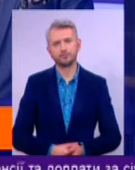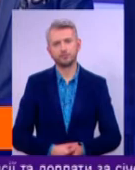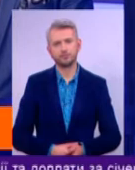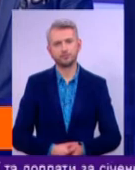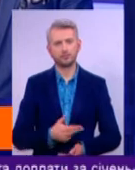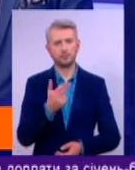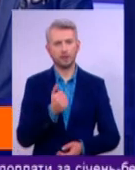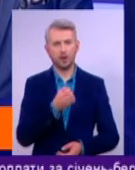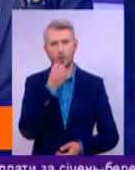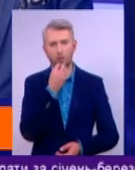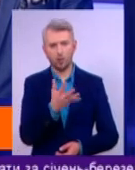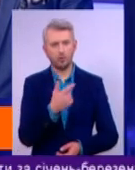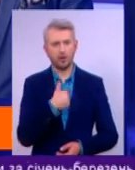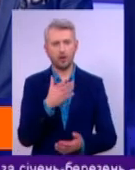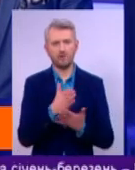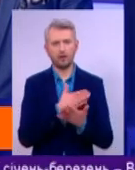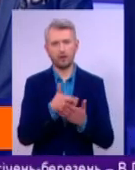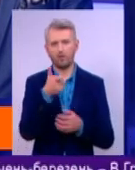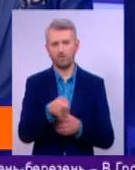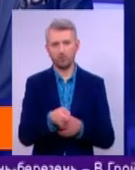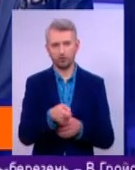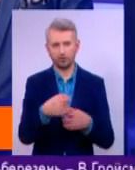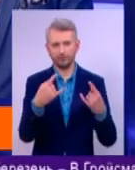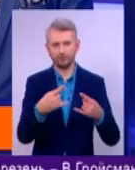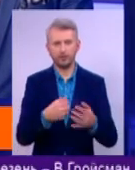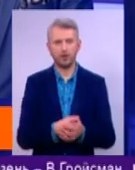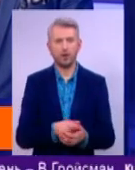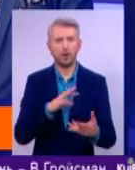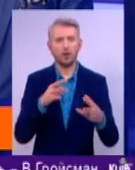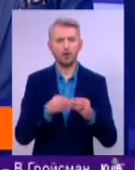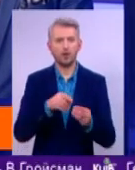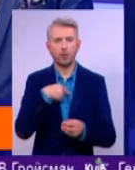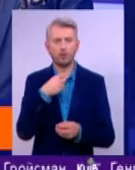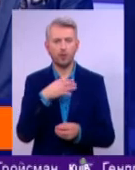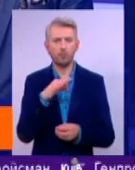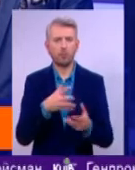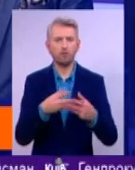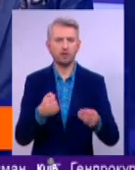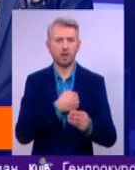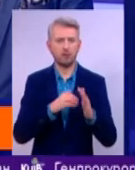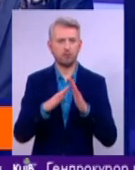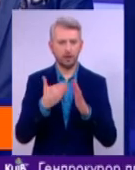Так, добре, я взагалі зараз відповім. Ось ви говорите про весняний призов.